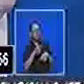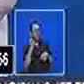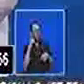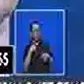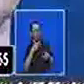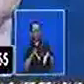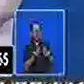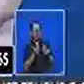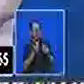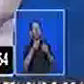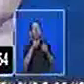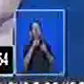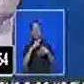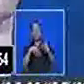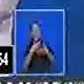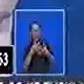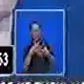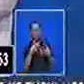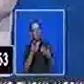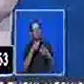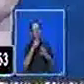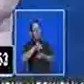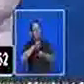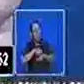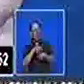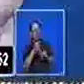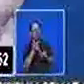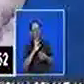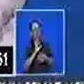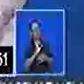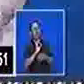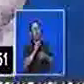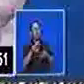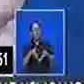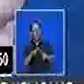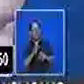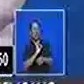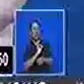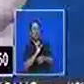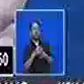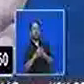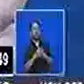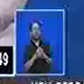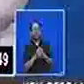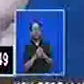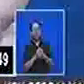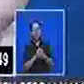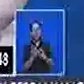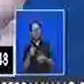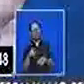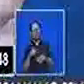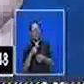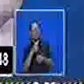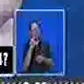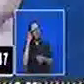pabrik itu, tambang itu, tidak dilaksanakan. Maka saya melihat kalau kemudian gambar ini nantinya ditakutkan, tidak